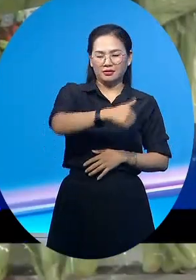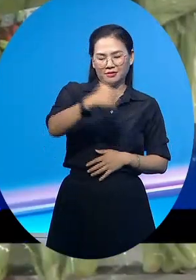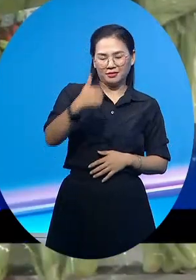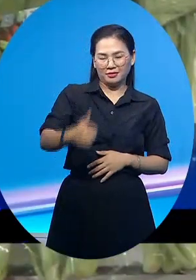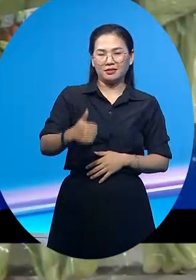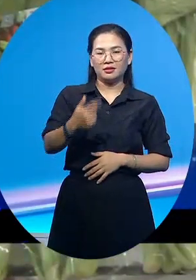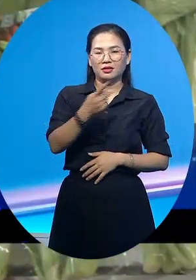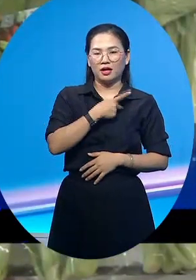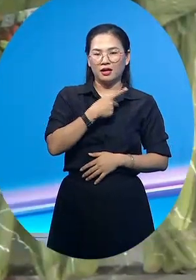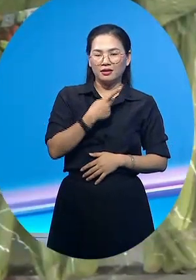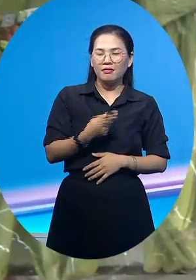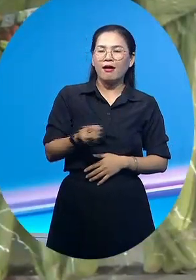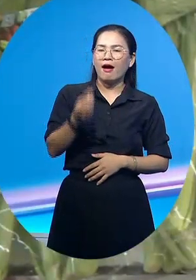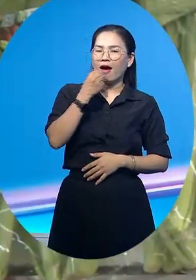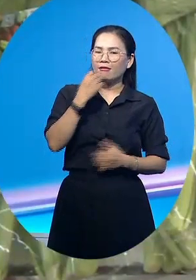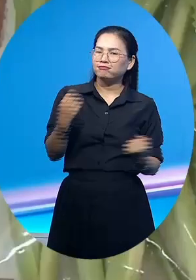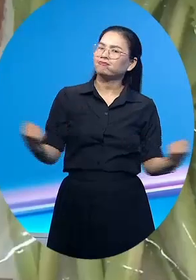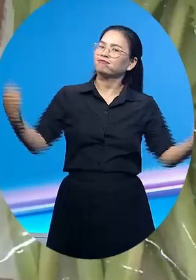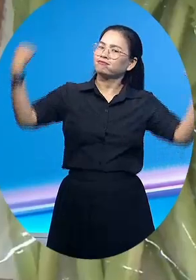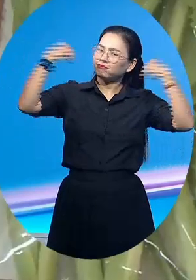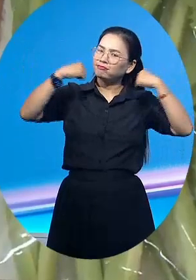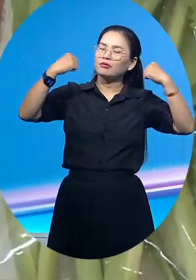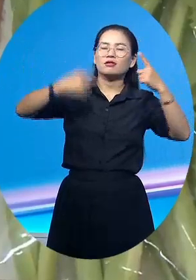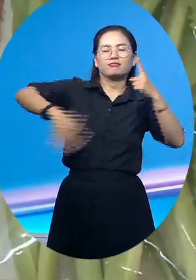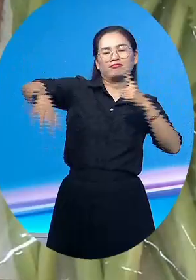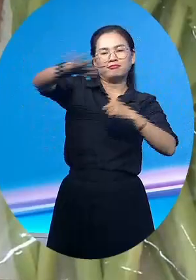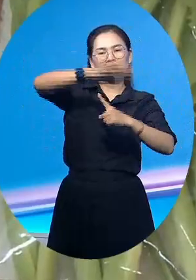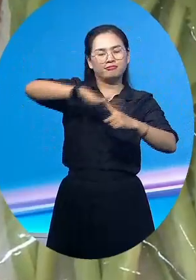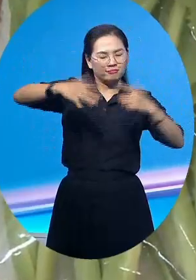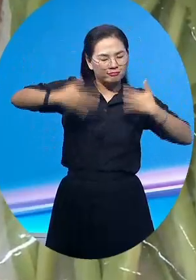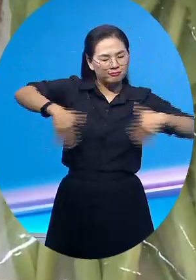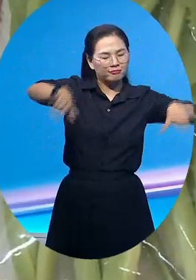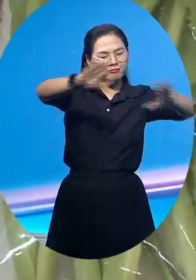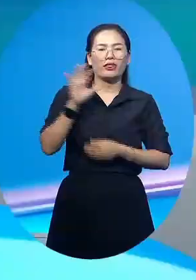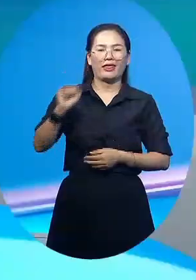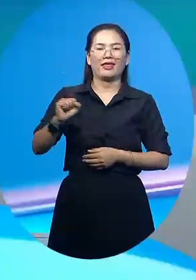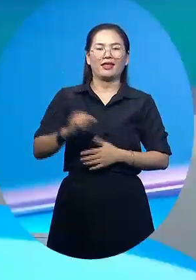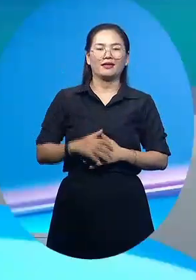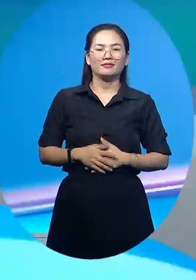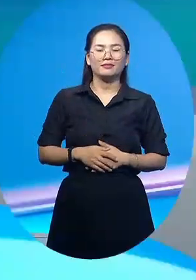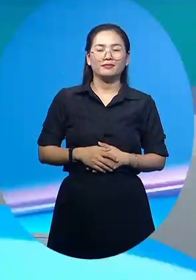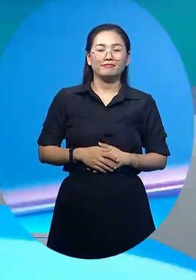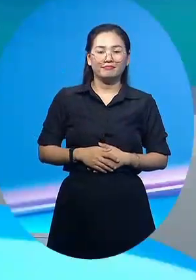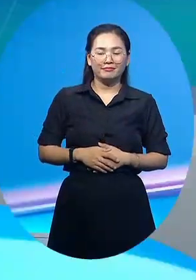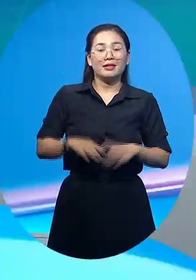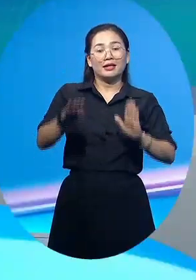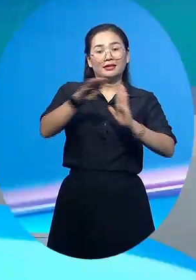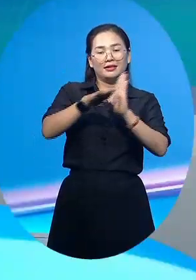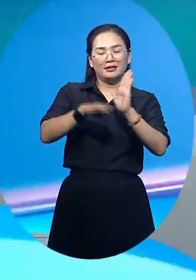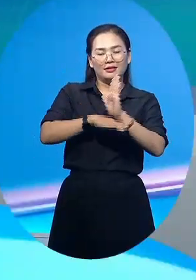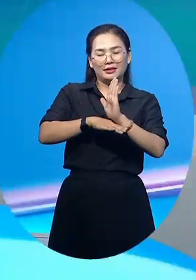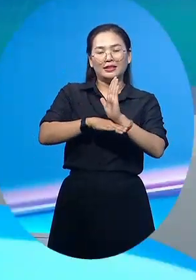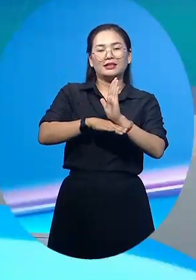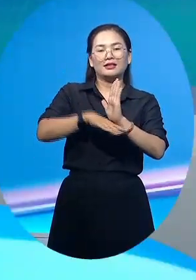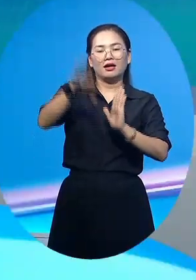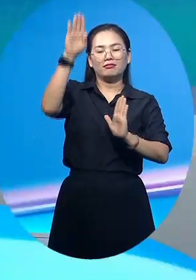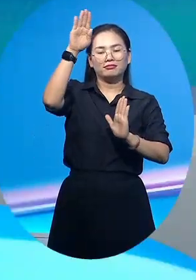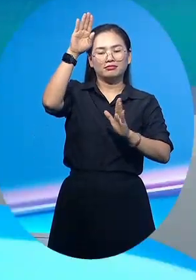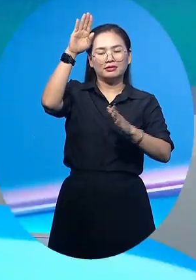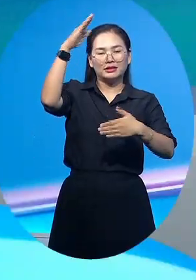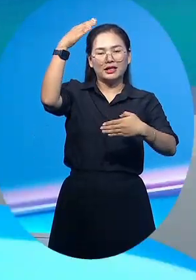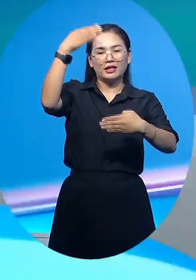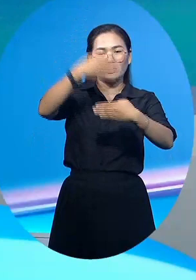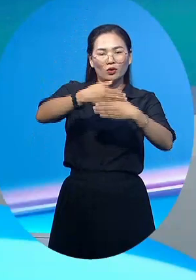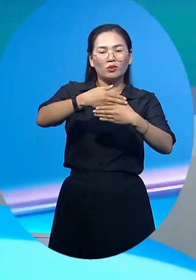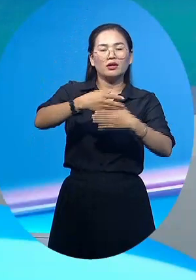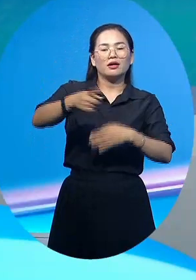từ đó cải thiện bảo vệ thiên nhiên môi trường thông qua việc phát triển nông nghiệp bền vững thông tin vừa rồi cũng đã khép lại bản tin buổi trưa của đài truyền